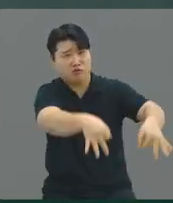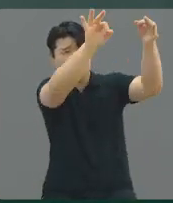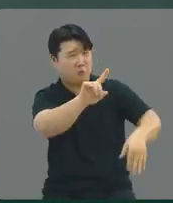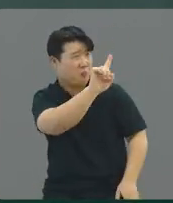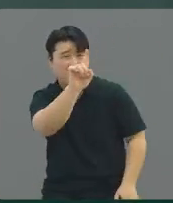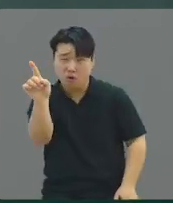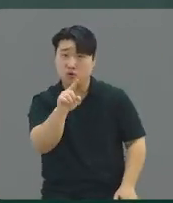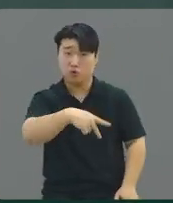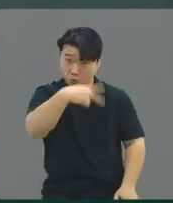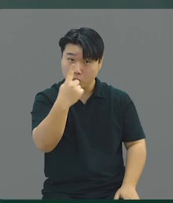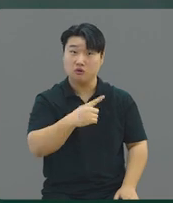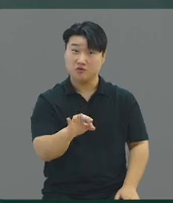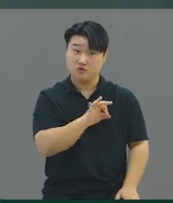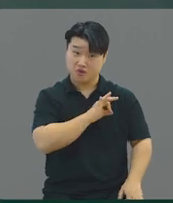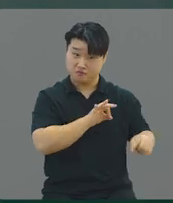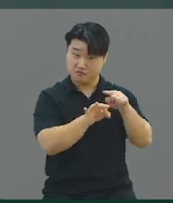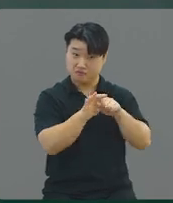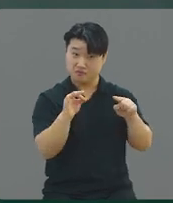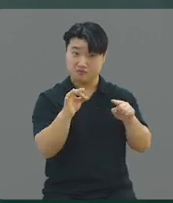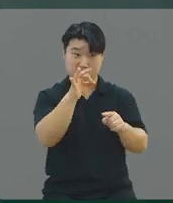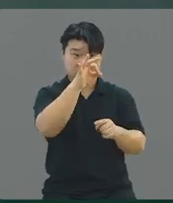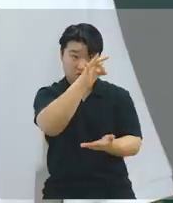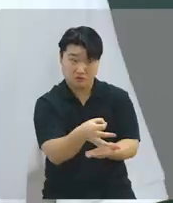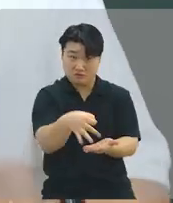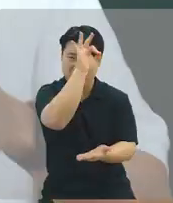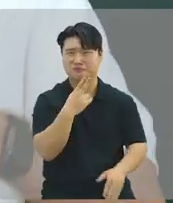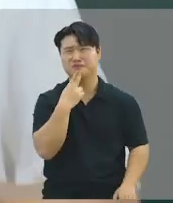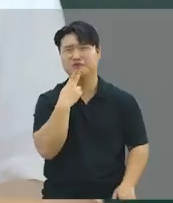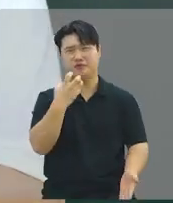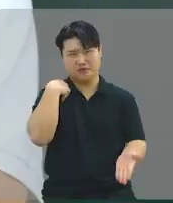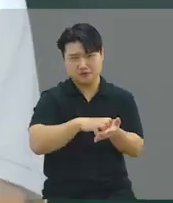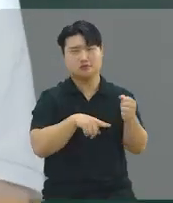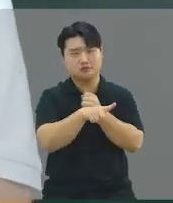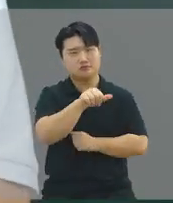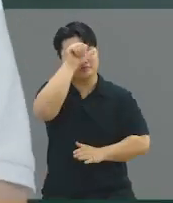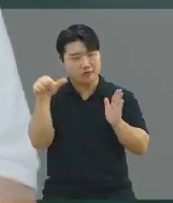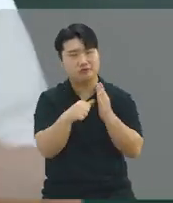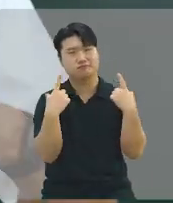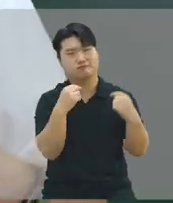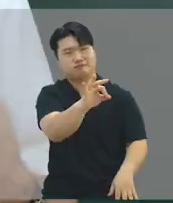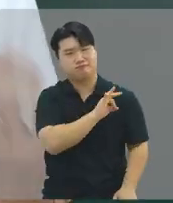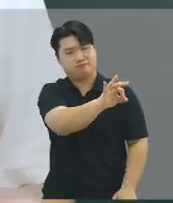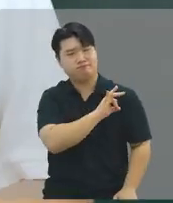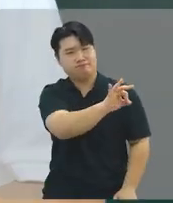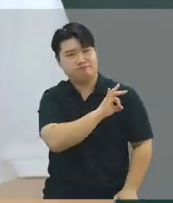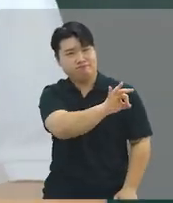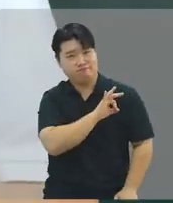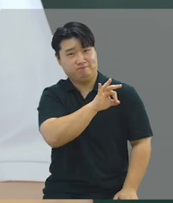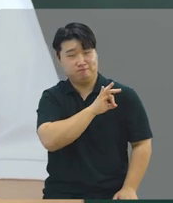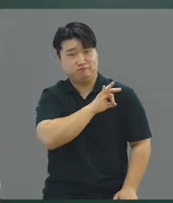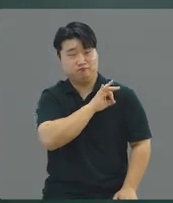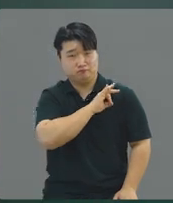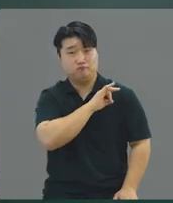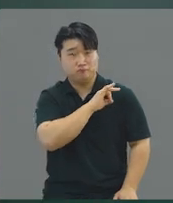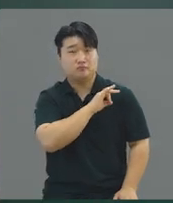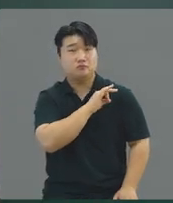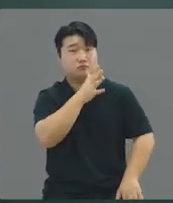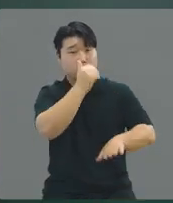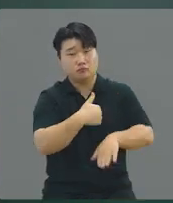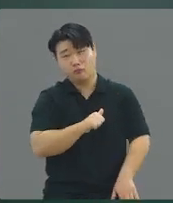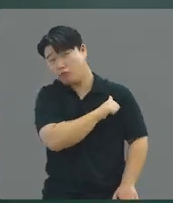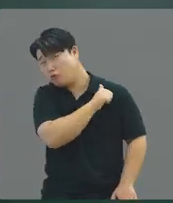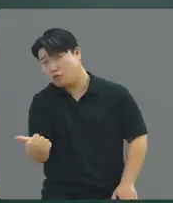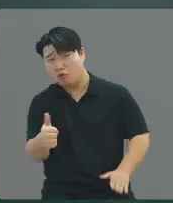바뀌어도 연금 지급액은 변하지 않습니다. 내 집에 계속 살면서 연금을 계속 받을 수 있고, 가입자